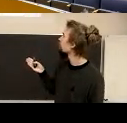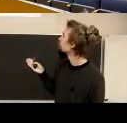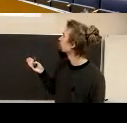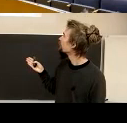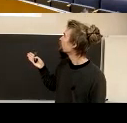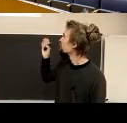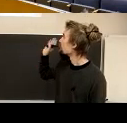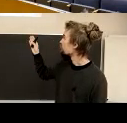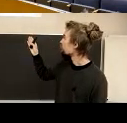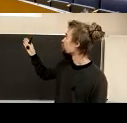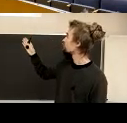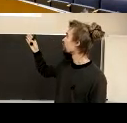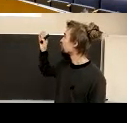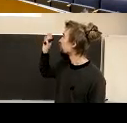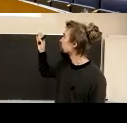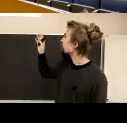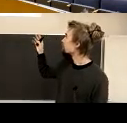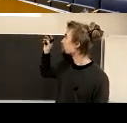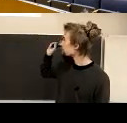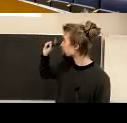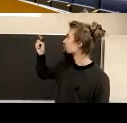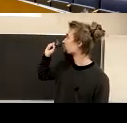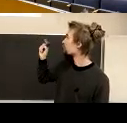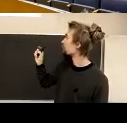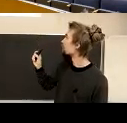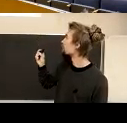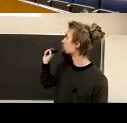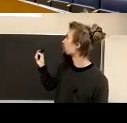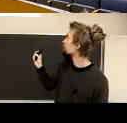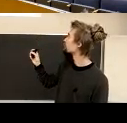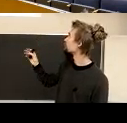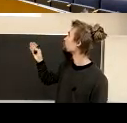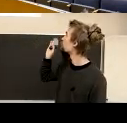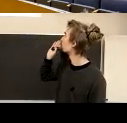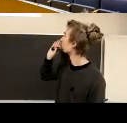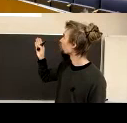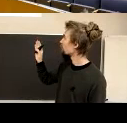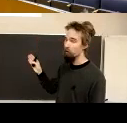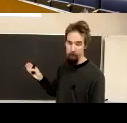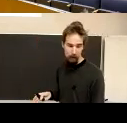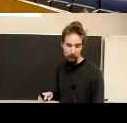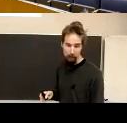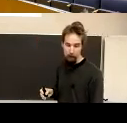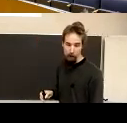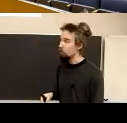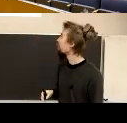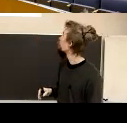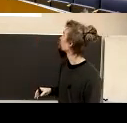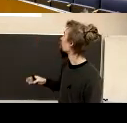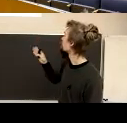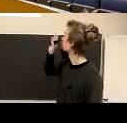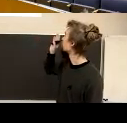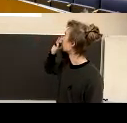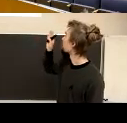psykedeleihinkin. Sitten Maslow kanssa linkitti just psykedeelien kannalta oleellisesti niin kuin huippukokemukset tähän kuvioon